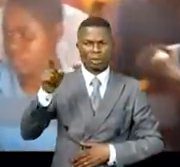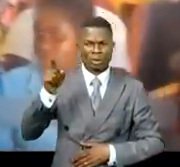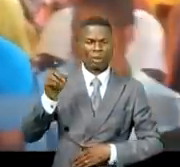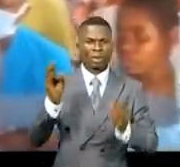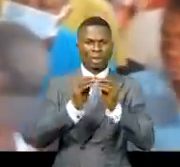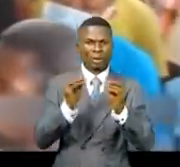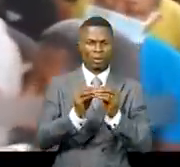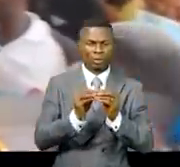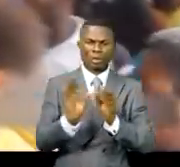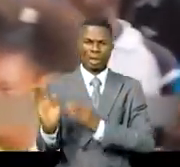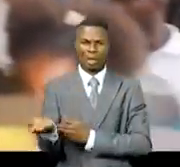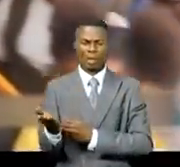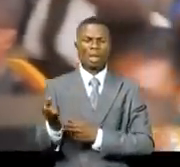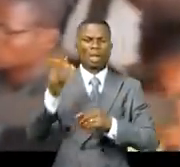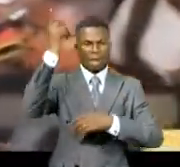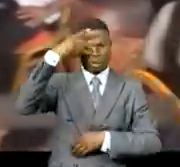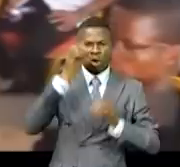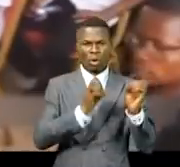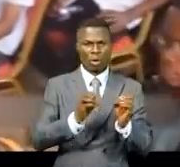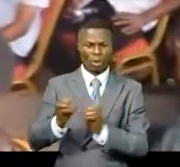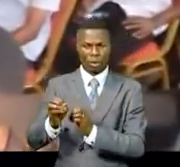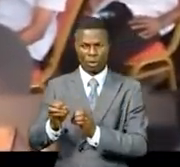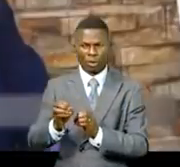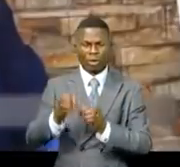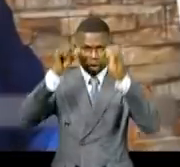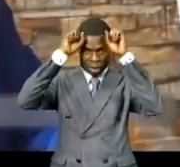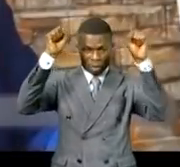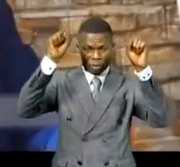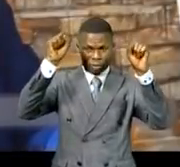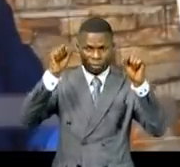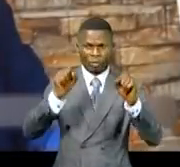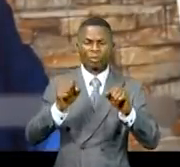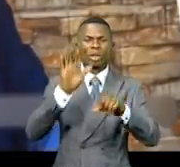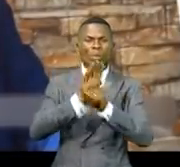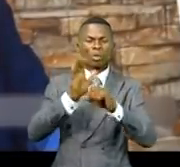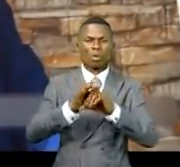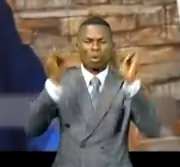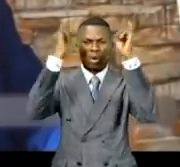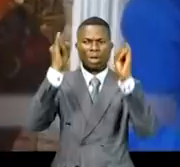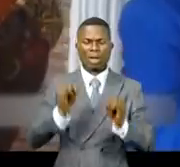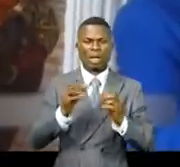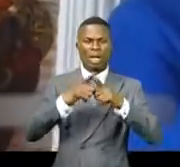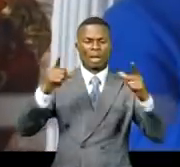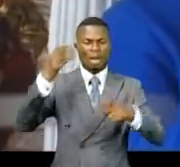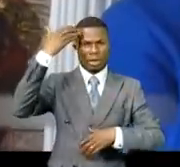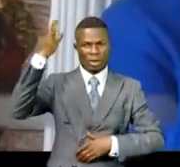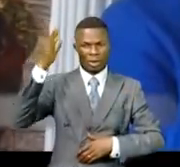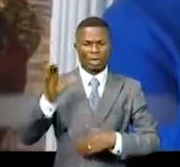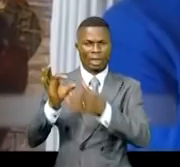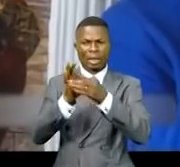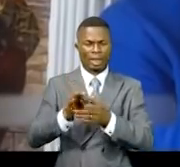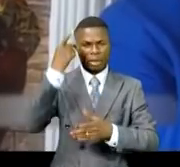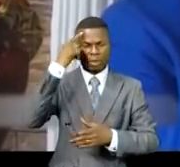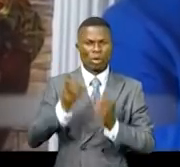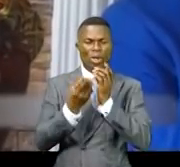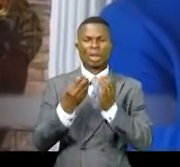réunie en matinée politique organisée par le président de l'Interfédéral des RACO, Grand Équateur allié de l'Union pour la démocratie